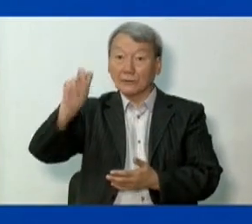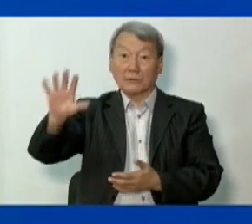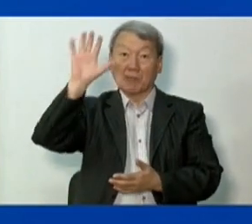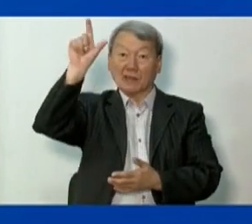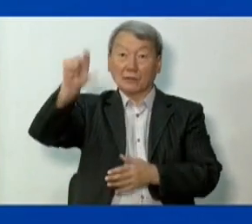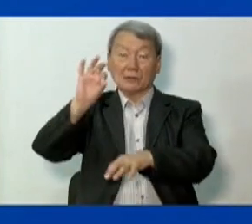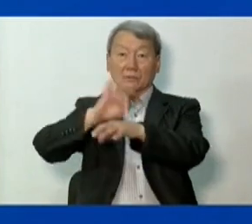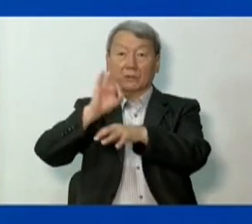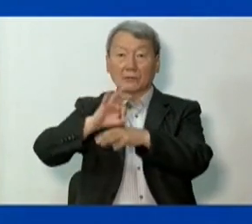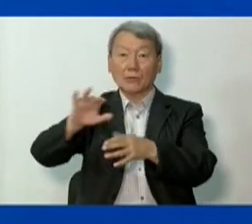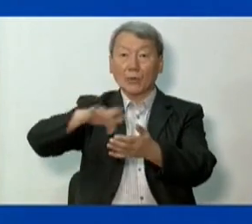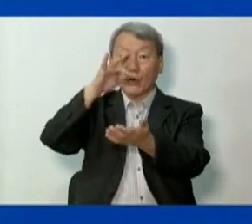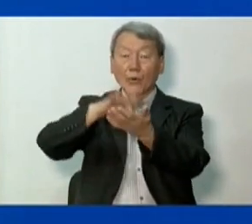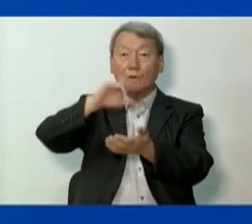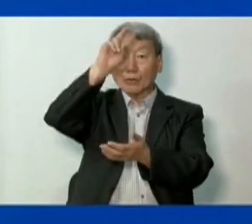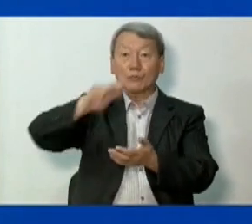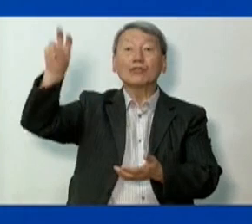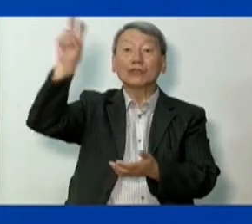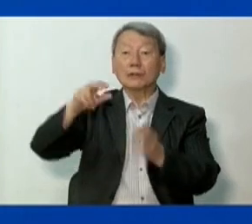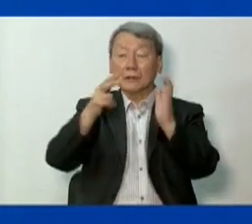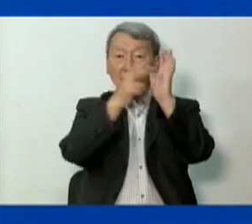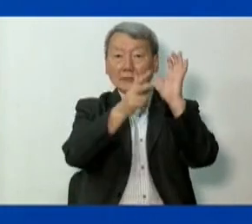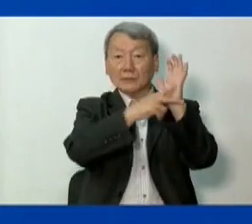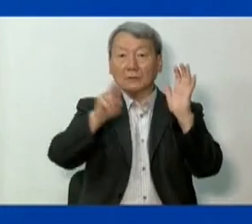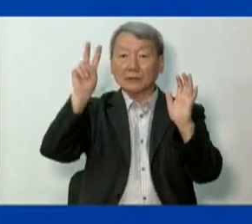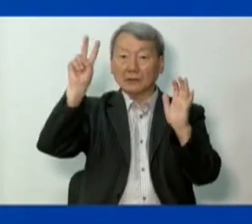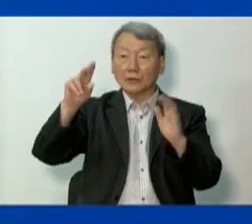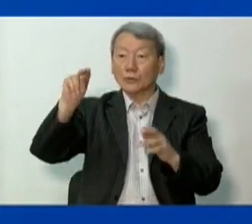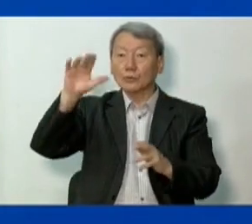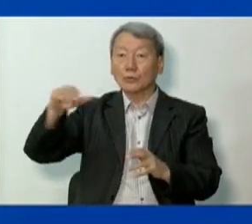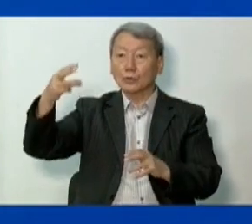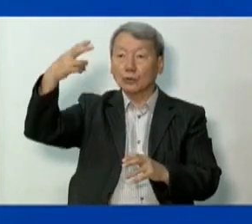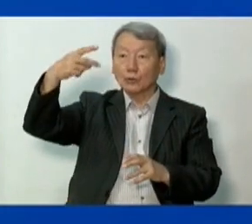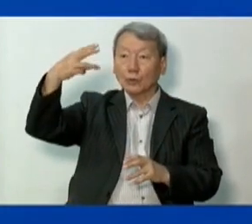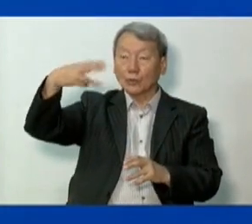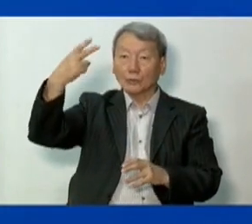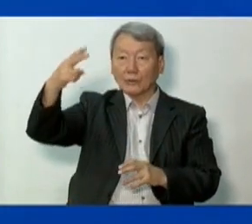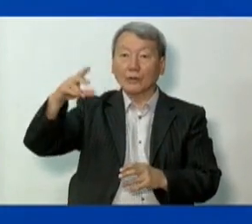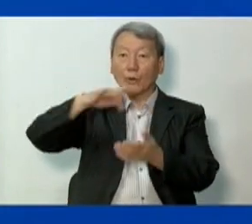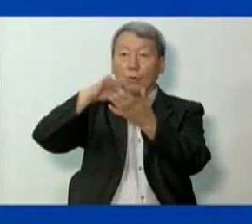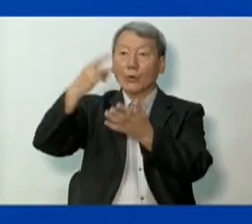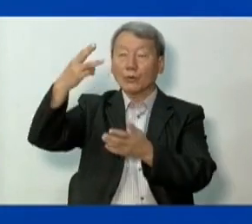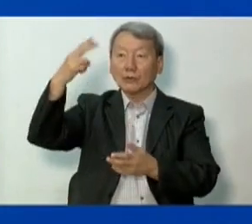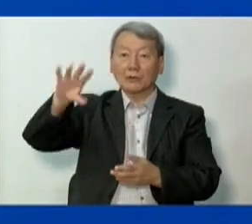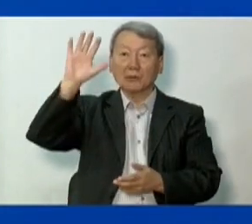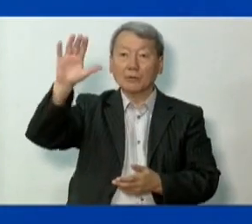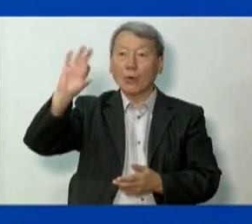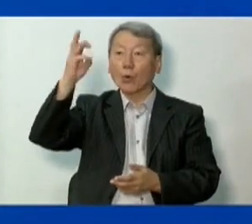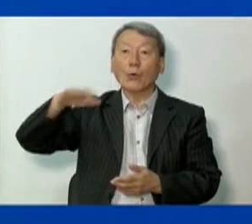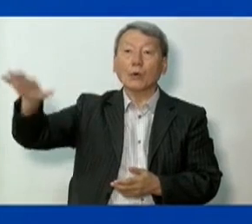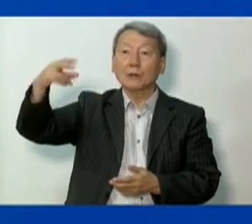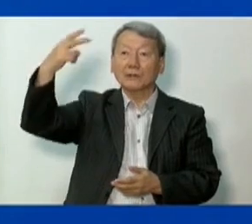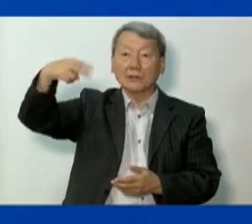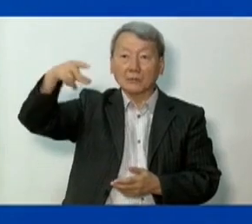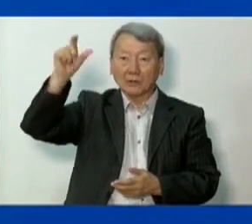катталды. Анын ичинен Бишкек шаарында 82, Чүй облусунда 33, Ош шаарында 25, Ош